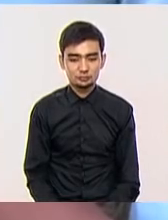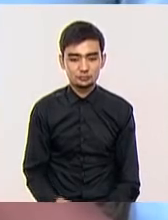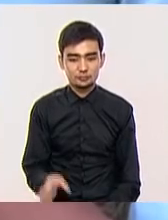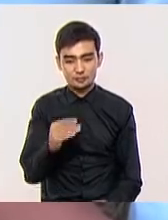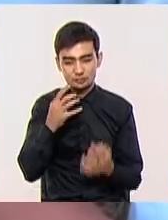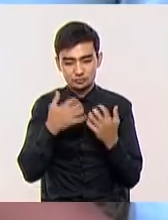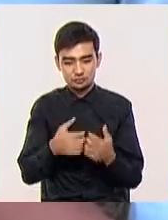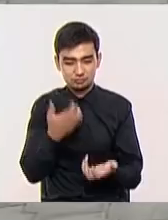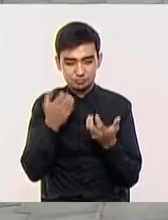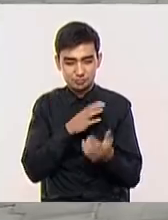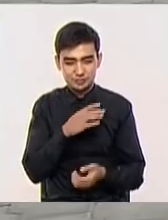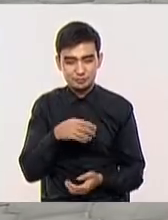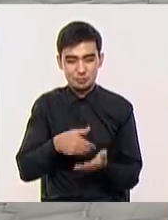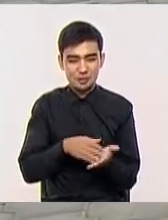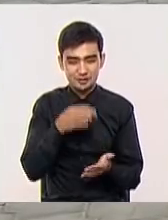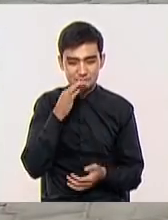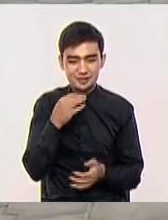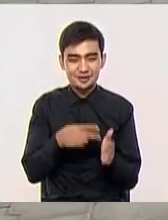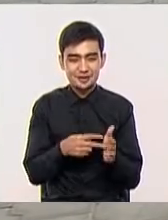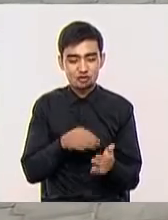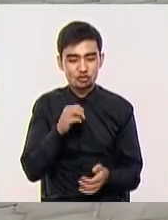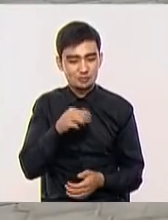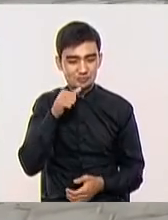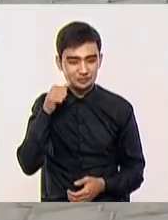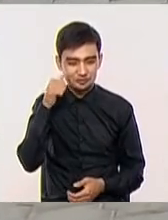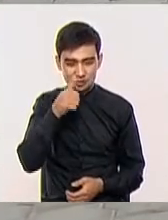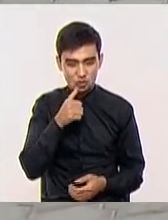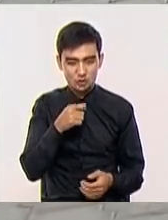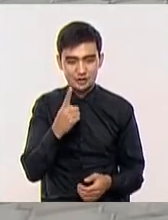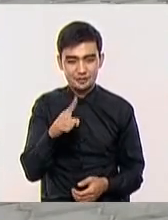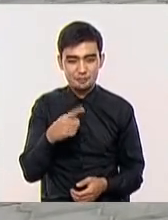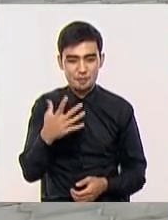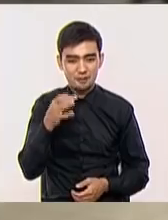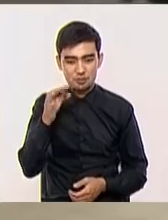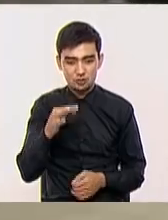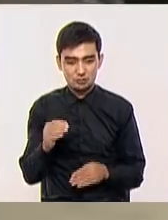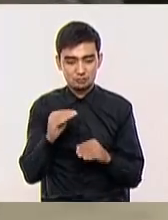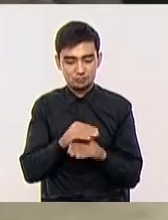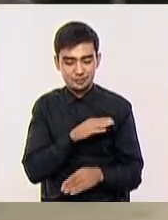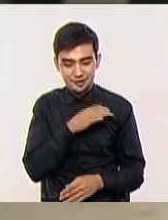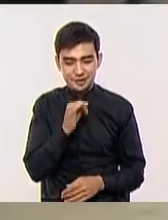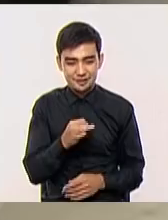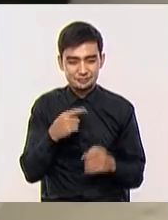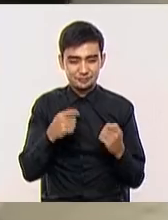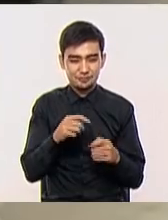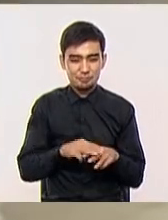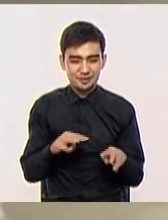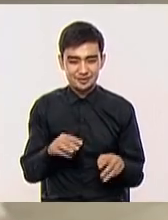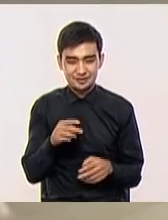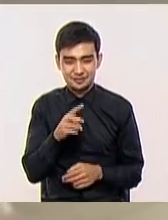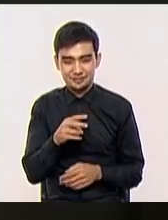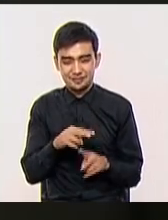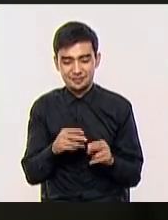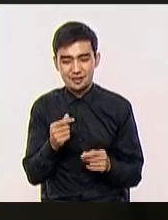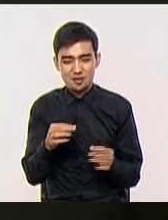Сарапшылардың зерттеуінше елде сұйық майдың бағасы былтырға қарағанда 1,5 есеге қымбаттаған. Сауда министрлігі нарықтағы бағаның